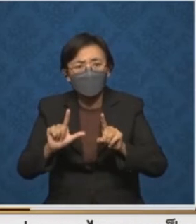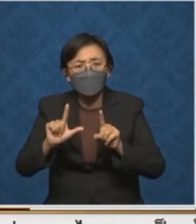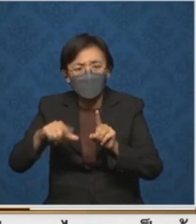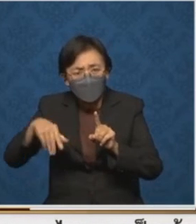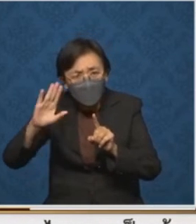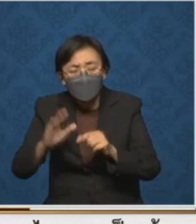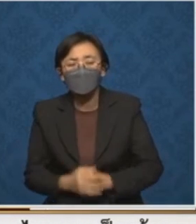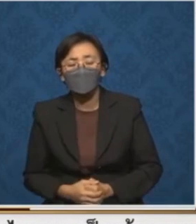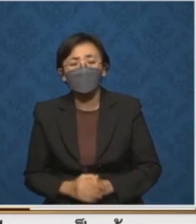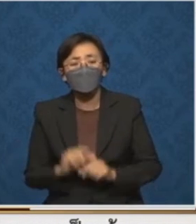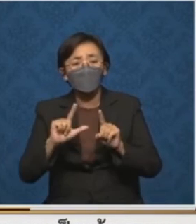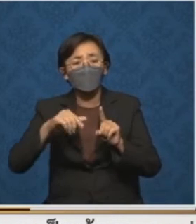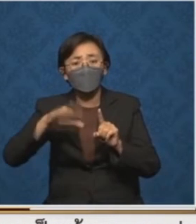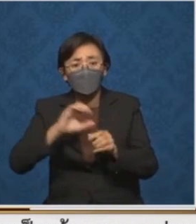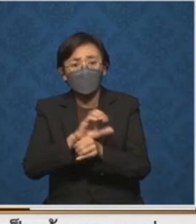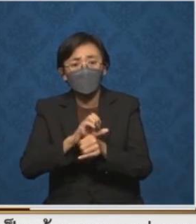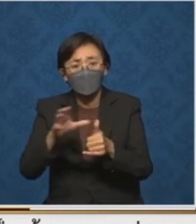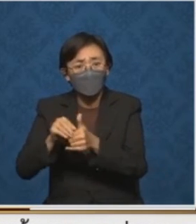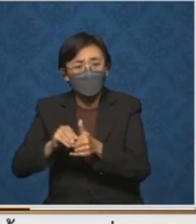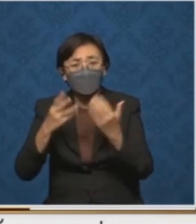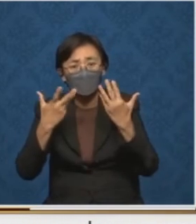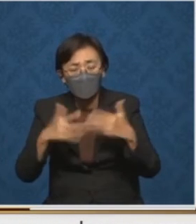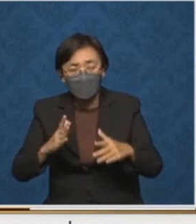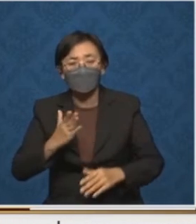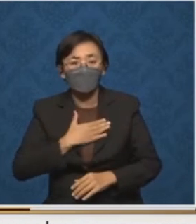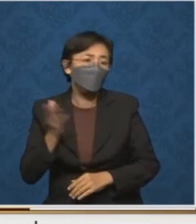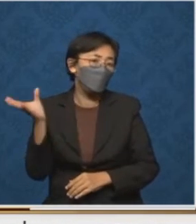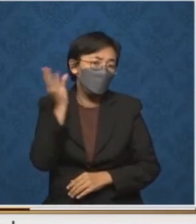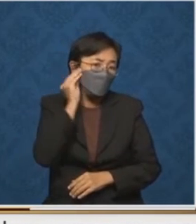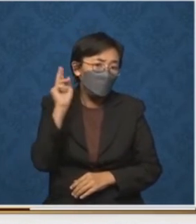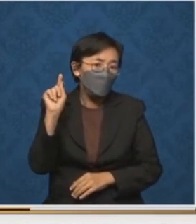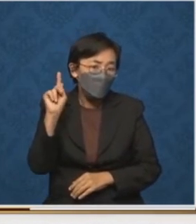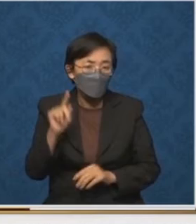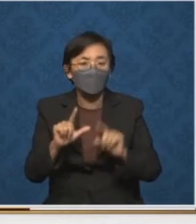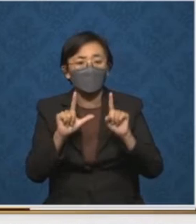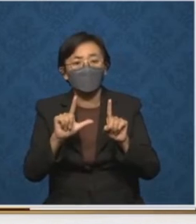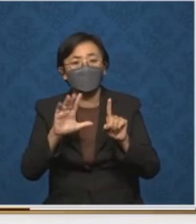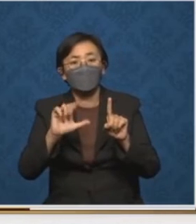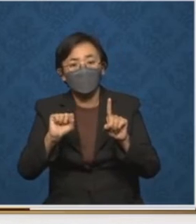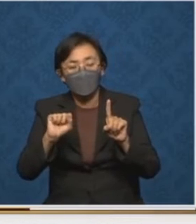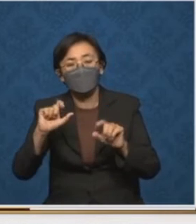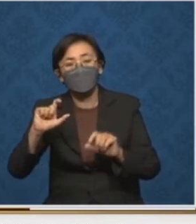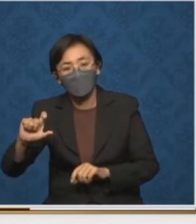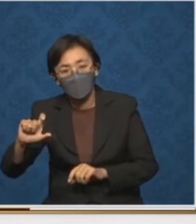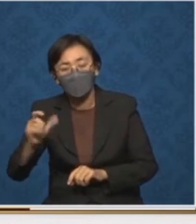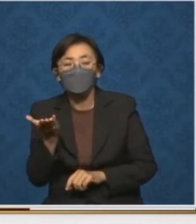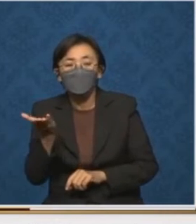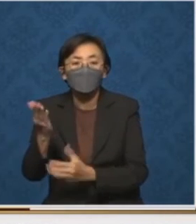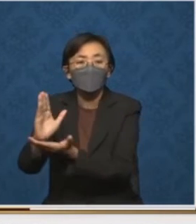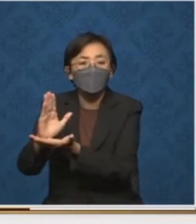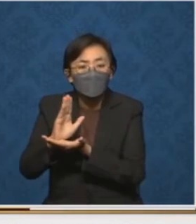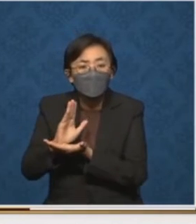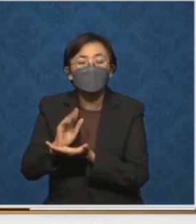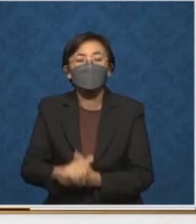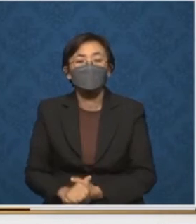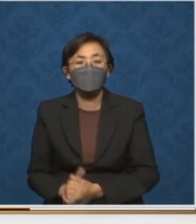ยัไม่เข้าโแวคเพาะอะไร บางสื่ก็บอกว ตอบม่งขวนไดทกข้อผมกเฉยๆ ผมร